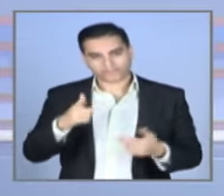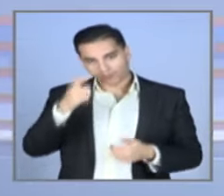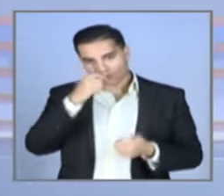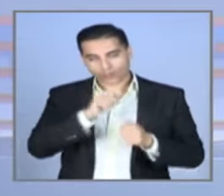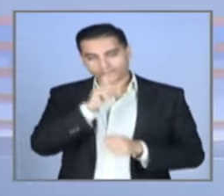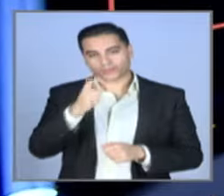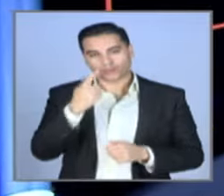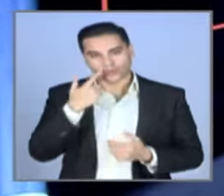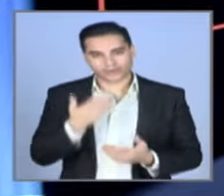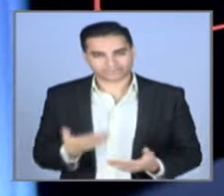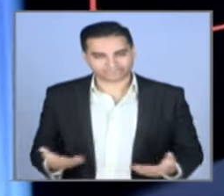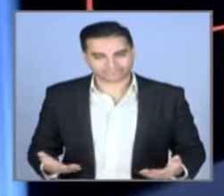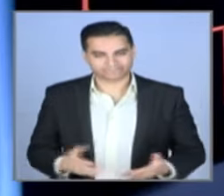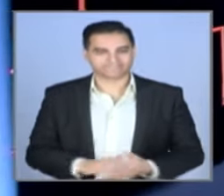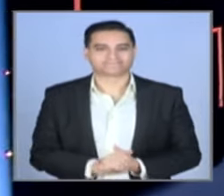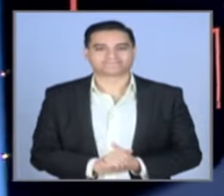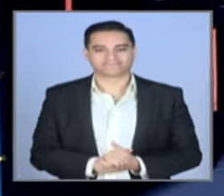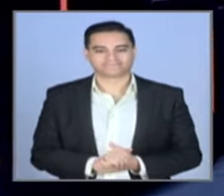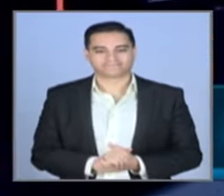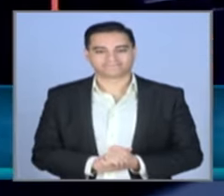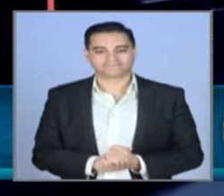علوم والسؤال هو: